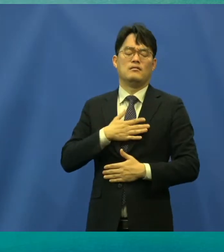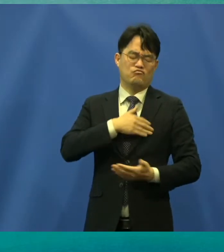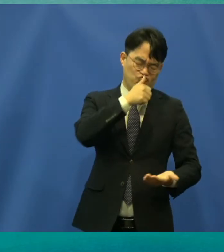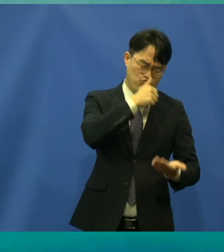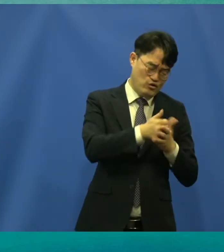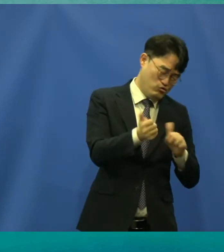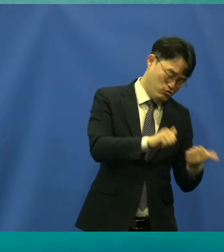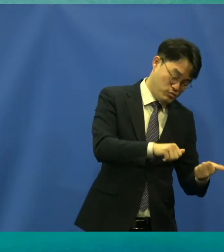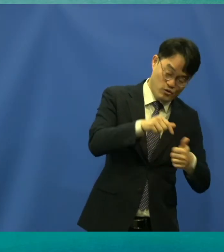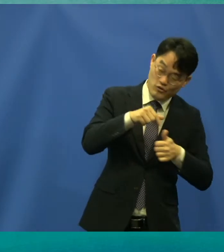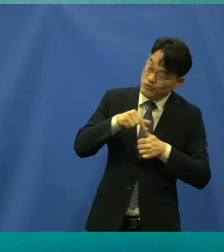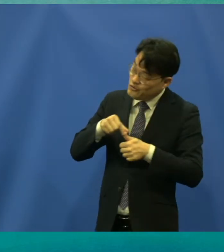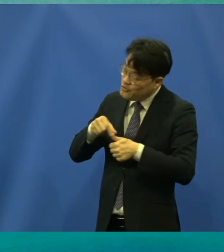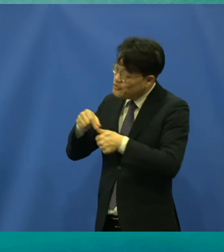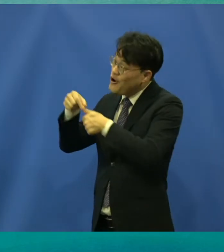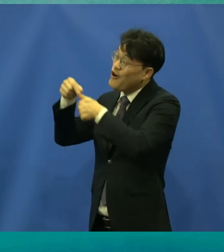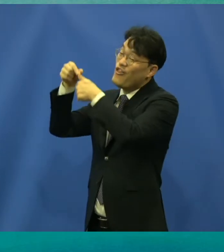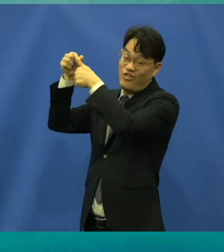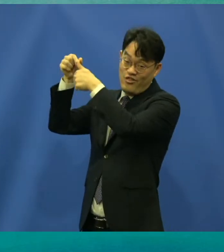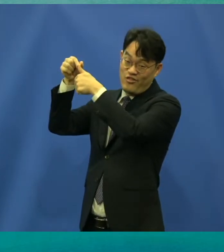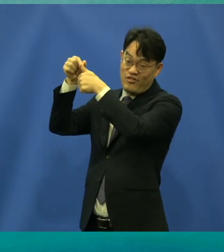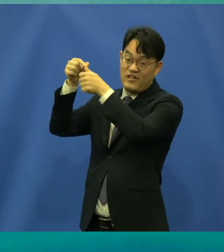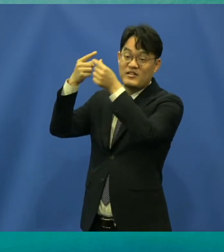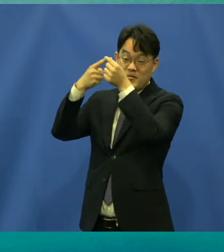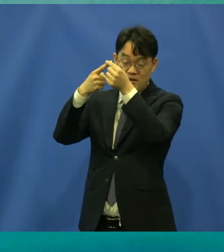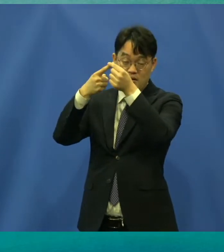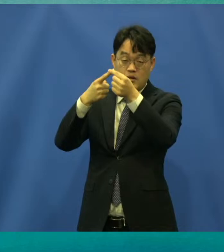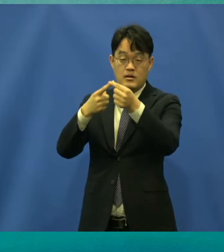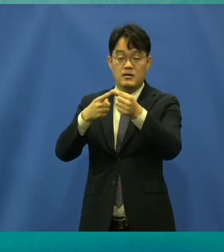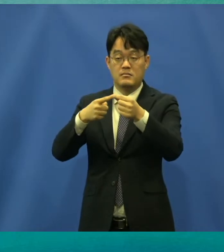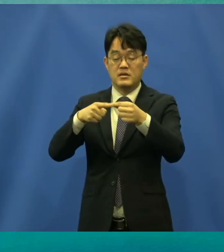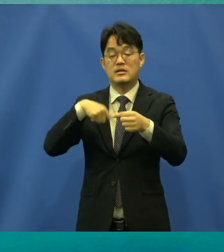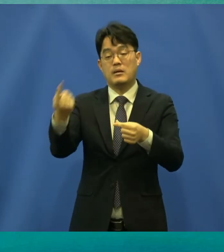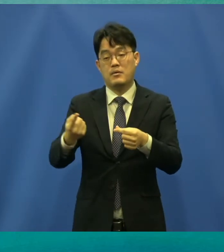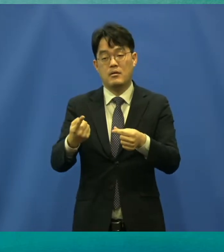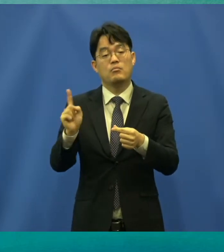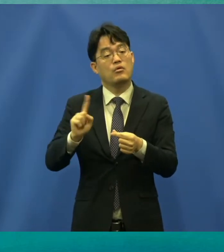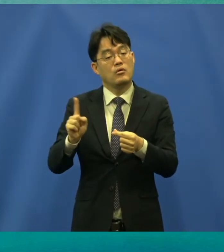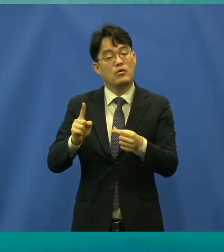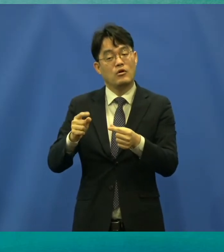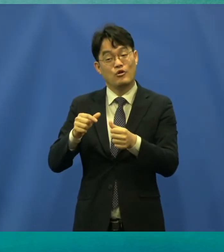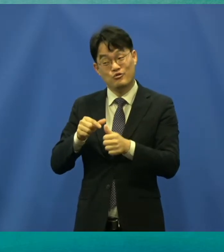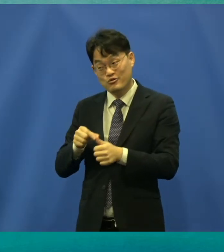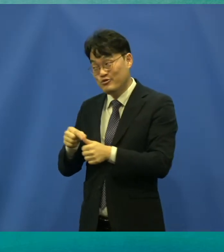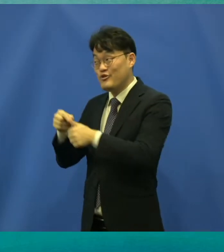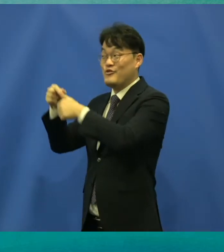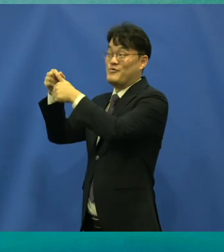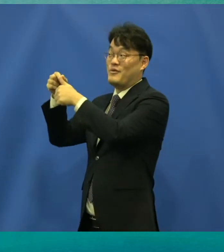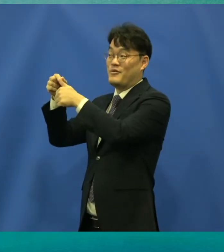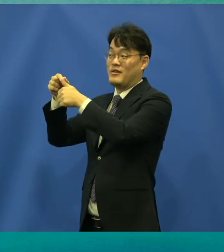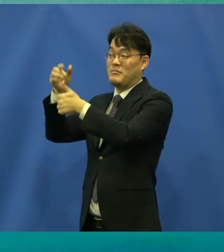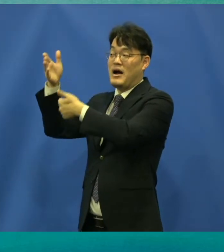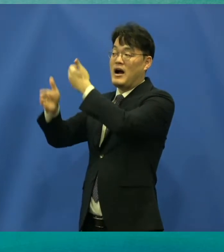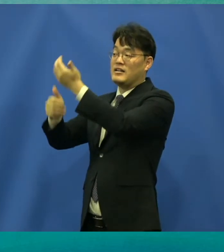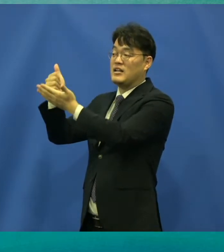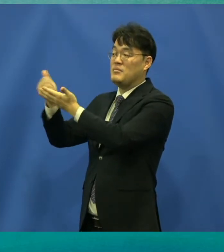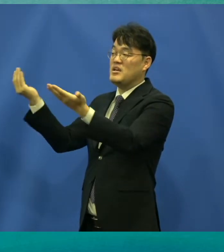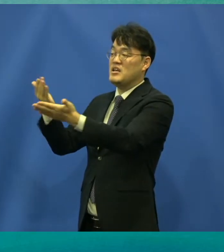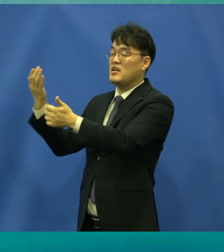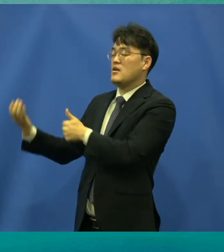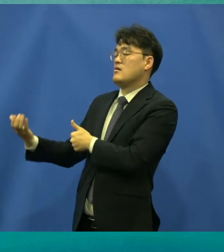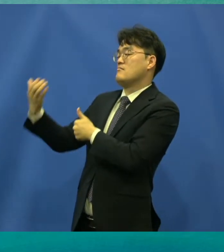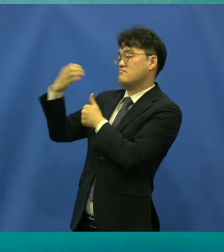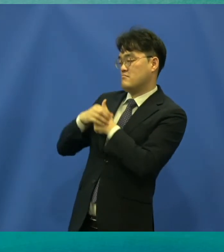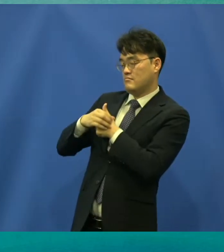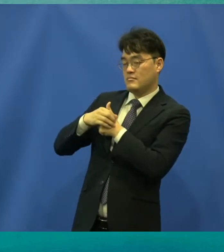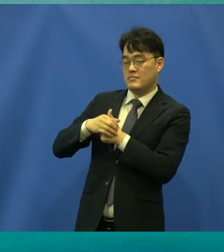둘은 서로 연결되어 있습니다. 어떤 사람은 구원을 받았는데 그 사명을 아직 못 깨닫는 경우가 있습니다. 그런데